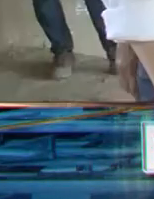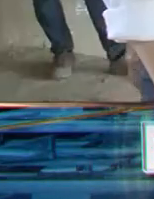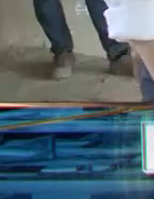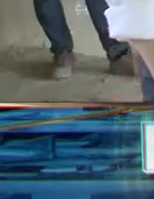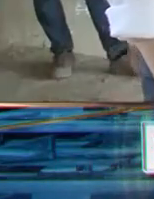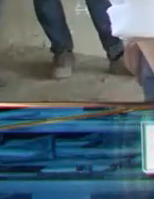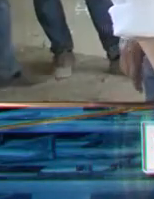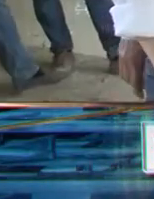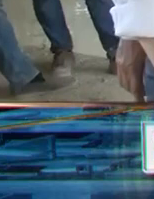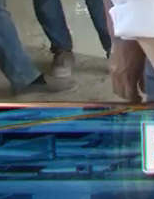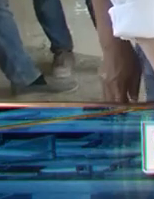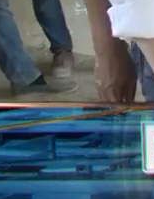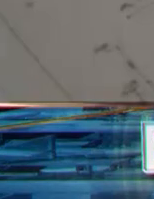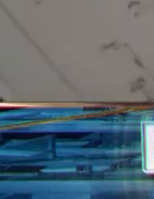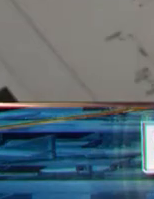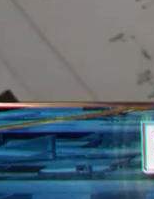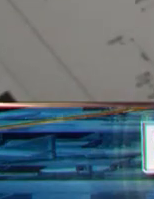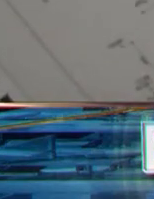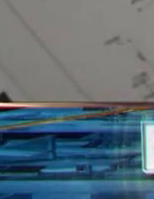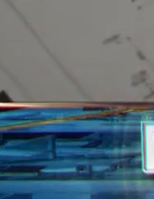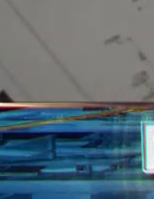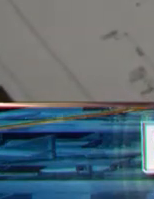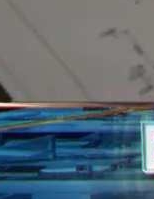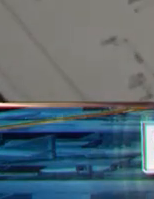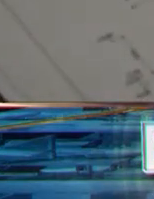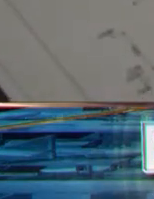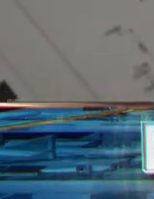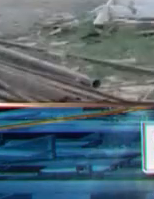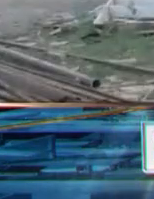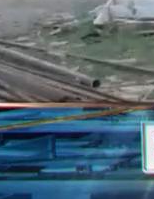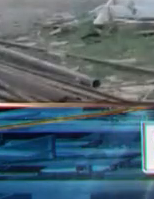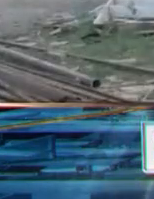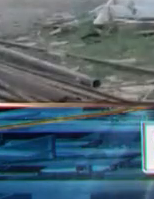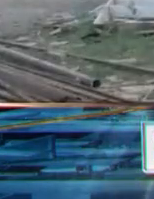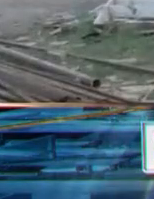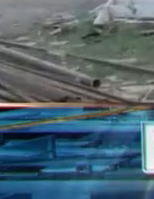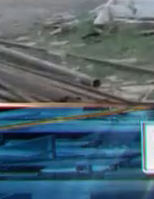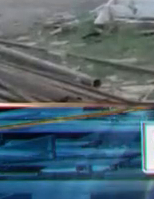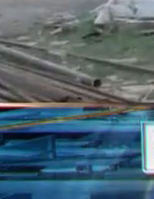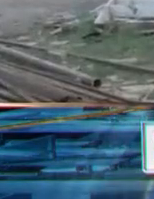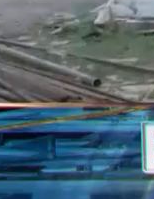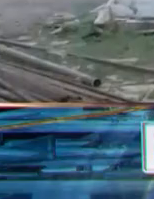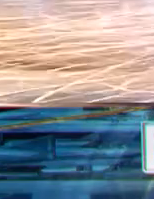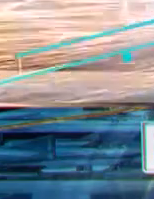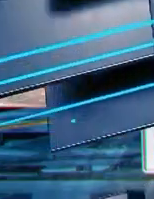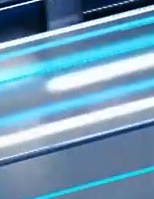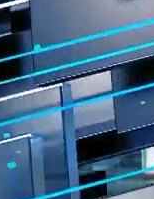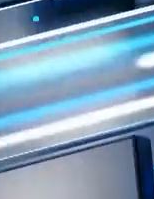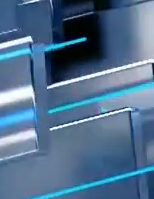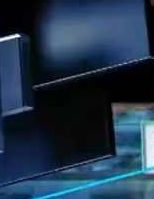Іздегенге сұраған, Сұраншы Батыр ауылында мәдениет үйі салына бастады. Жұмыспен қамтудың жол картасы сеп.